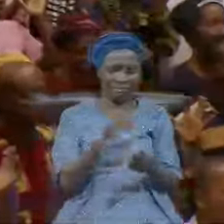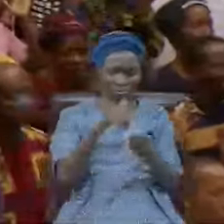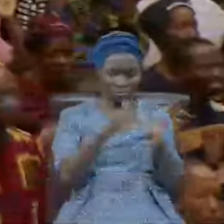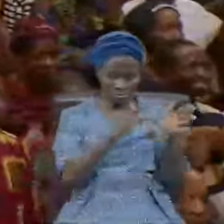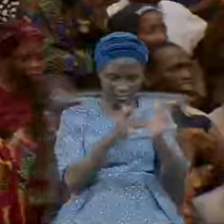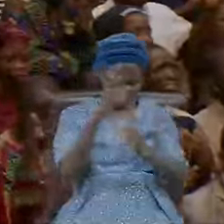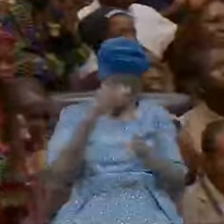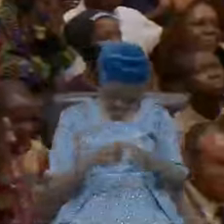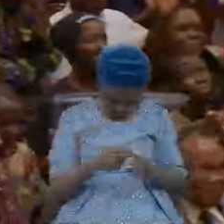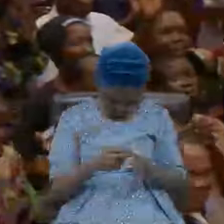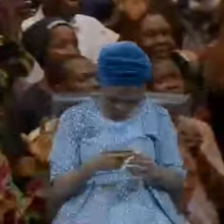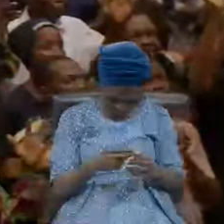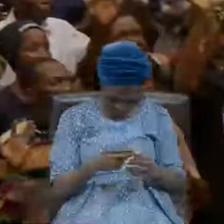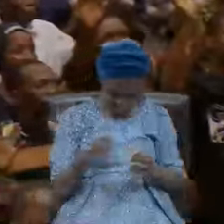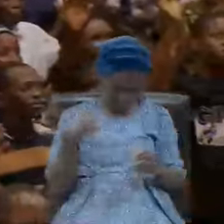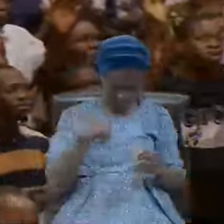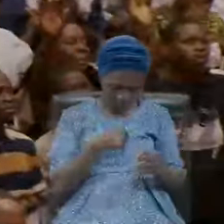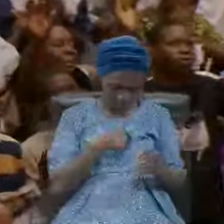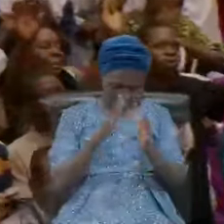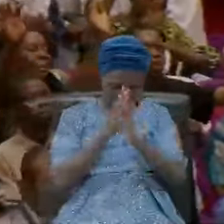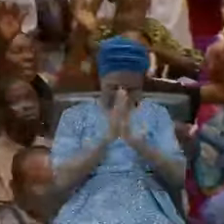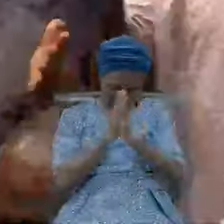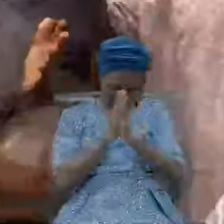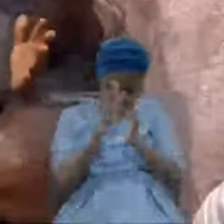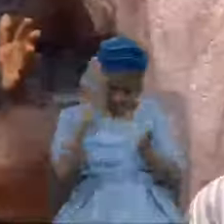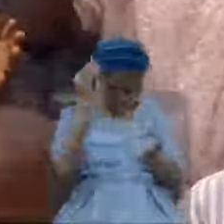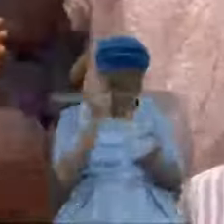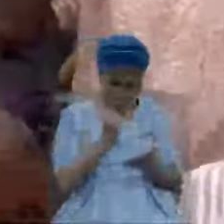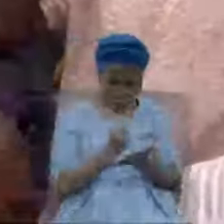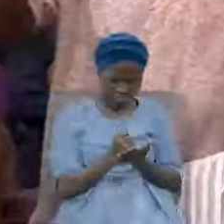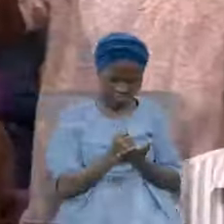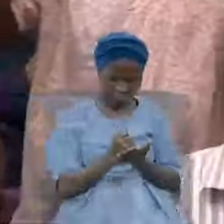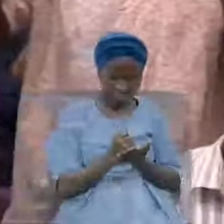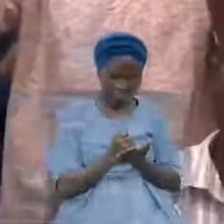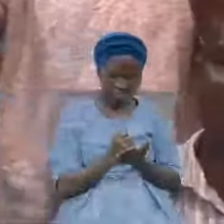Au nom de Jésus, nous prions.